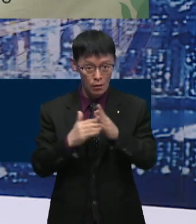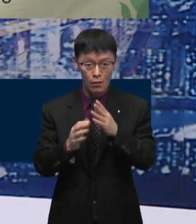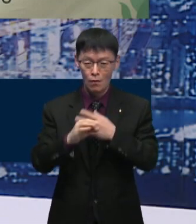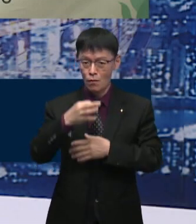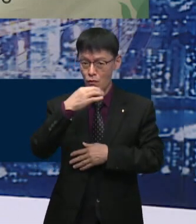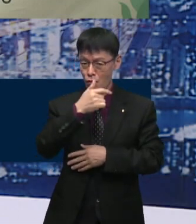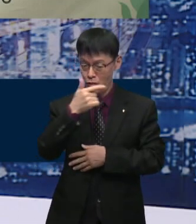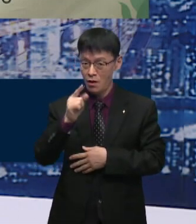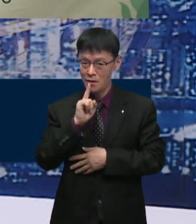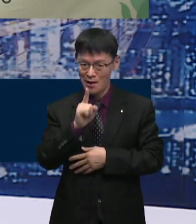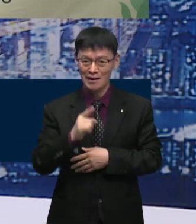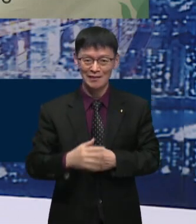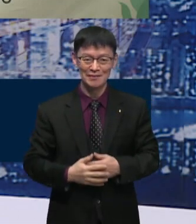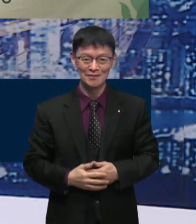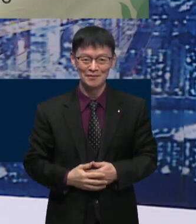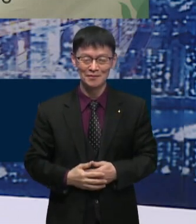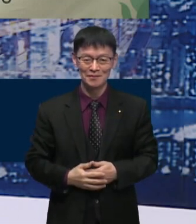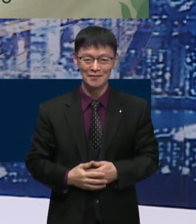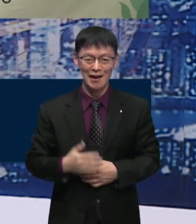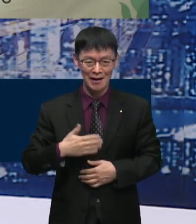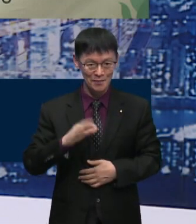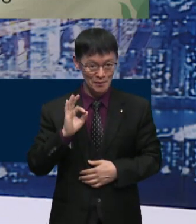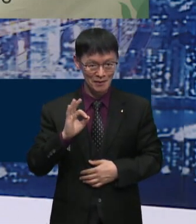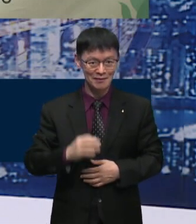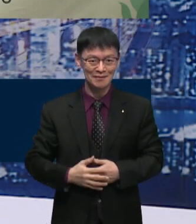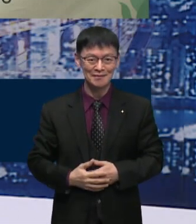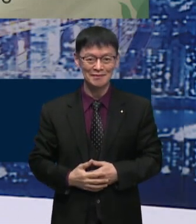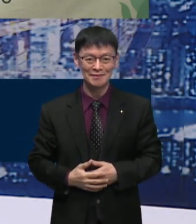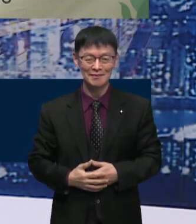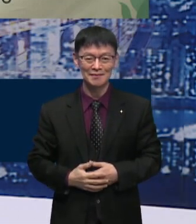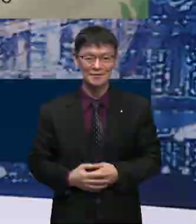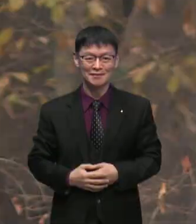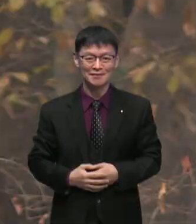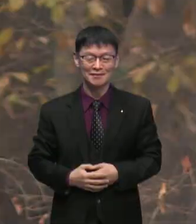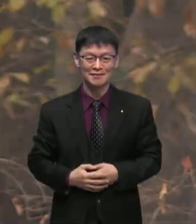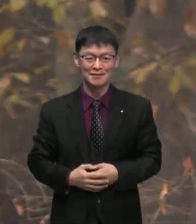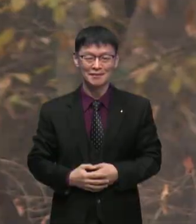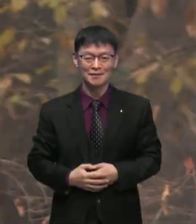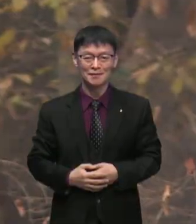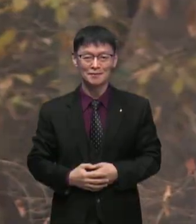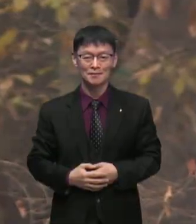많은 효과가 나타났다고 합니다. 장윤아 기자가 보도합니다.